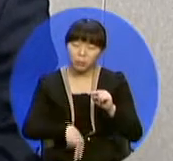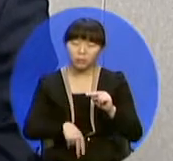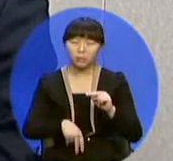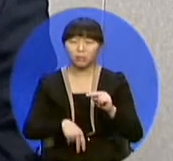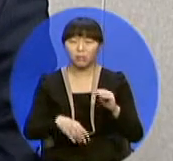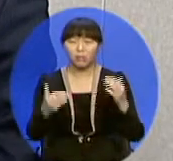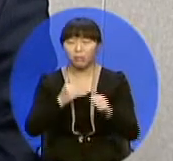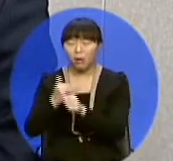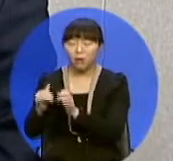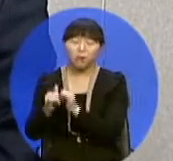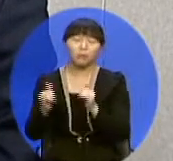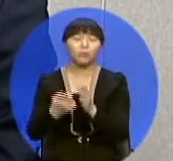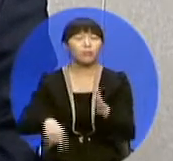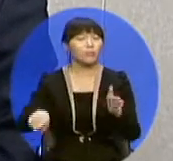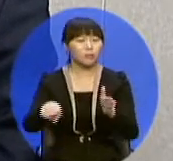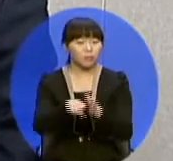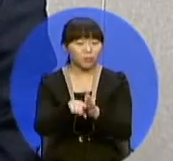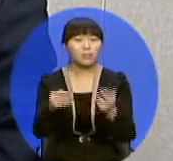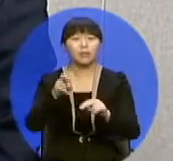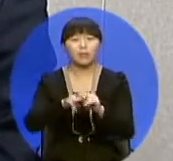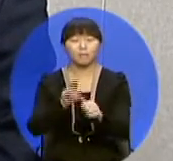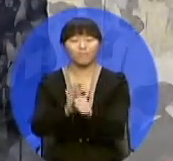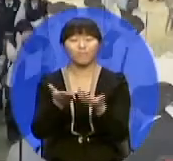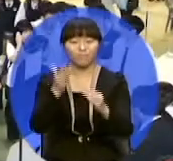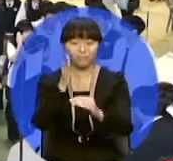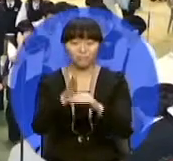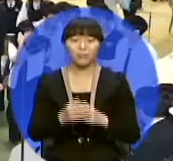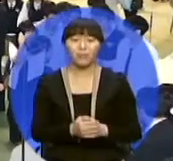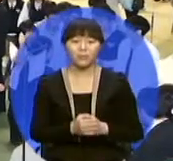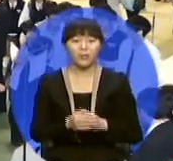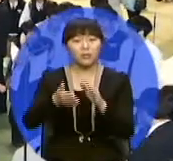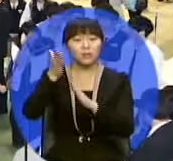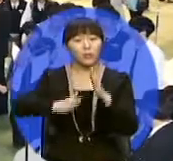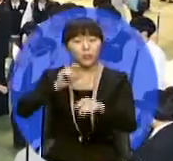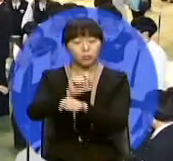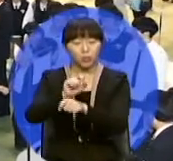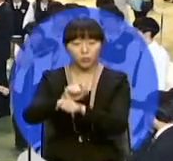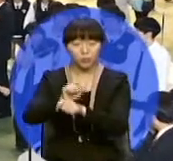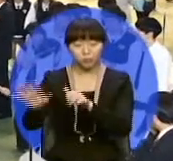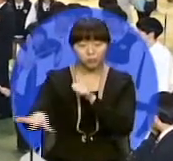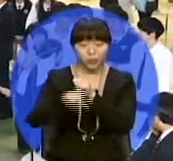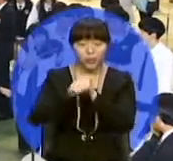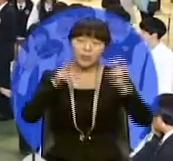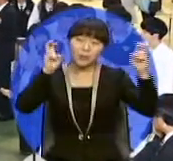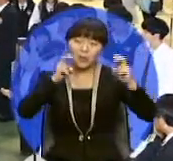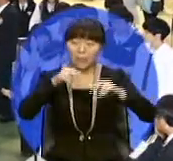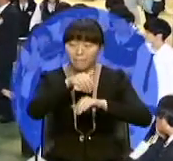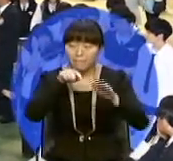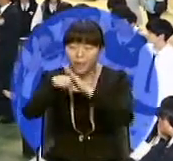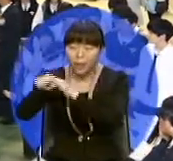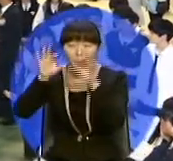실직한 경우를 대비해서 네. 그분들한테 일자리를 제공하고 있습니다. 시 공무원으로 구성을 해서 각 기업을 다니고 또